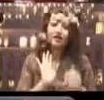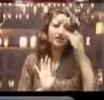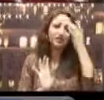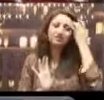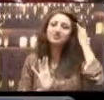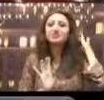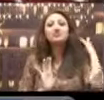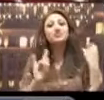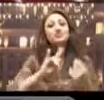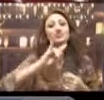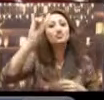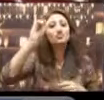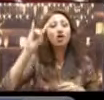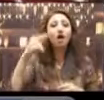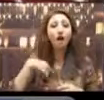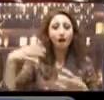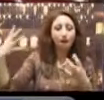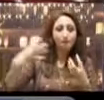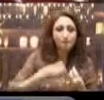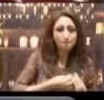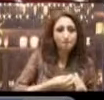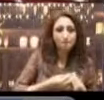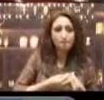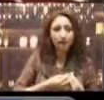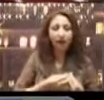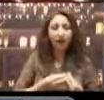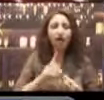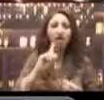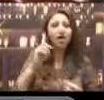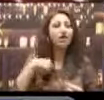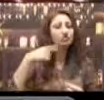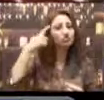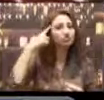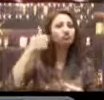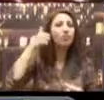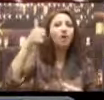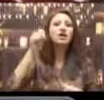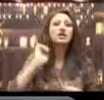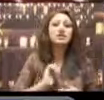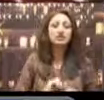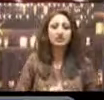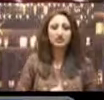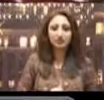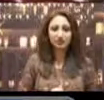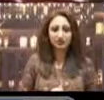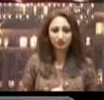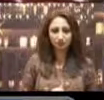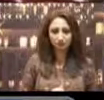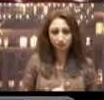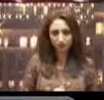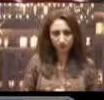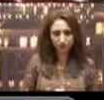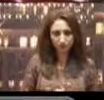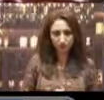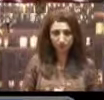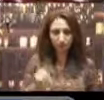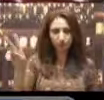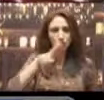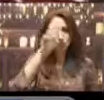ما بيخلوش خالص، خصوصا في الحتة الذكية دي، يعني ده كمان سؤال ذكي جدا يعني في صنف